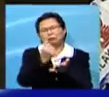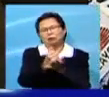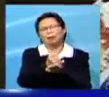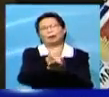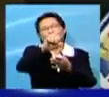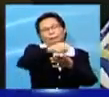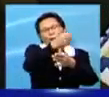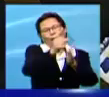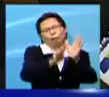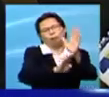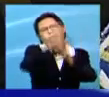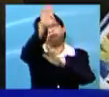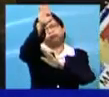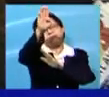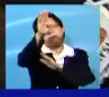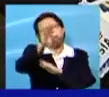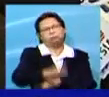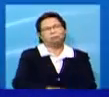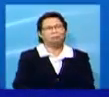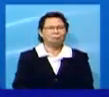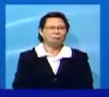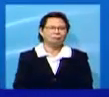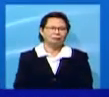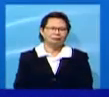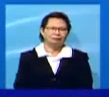Malaysia meningkat dari segi prestasinya.